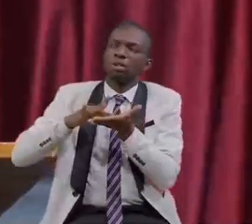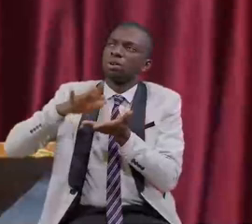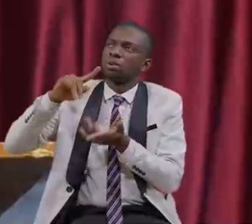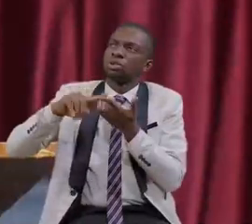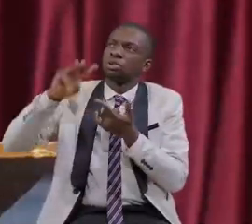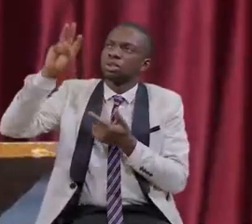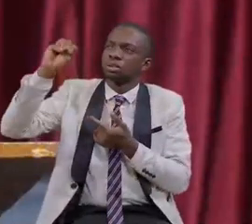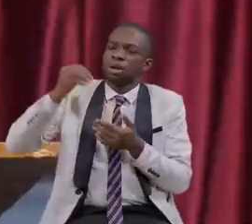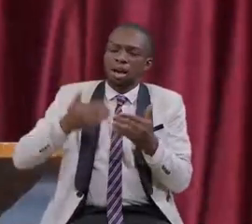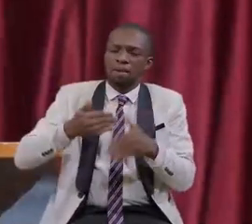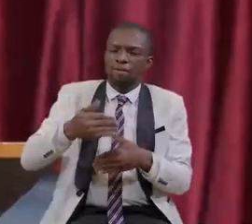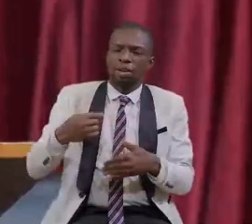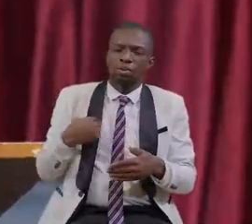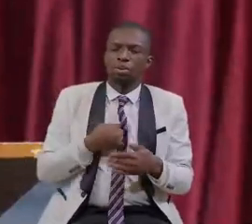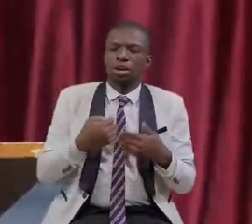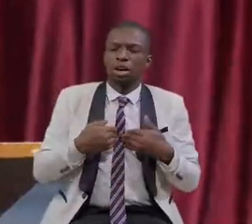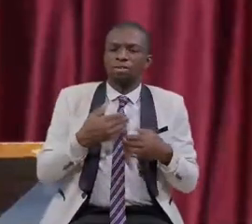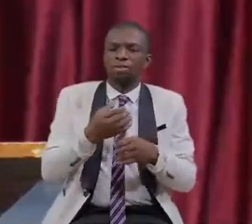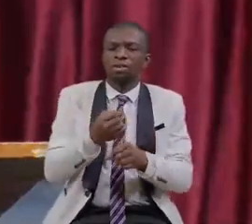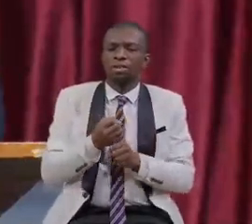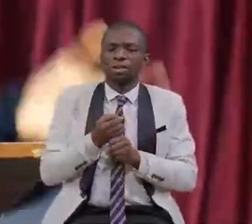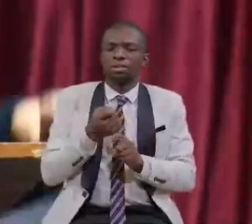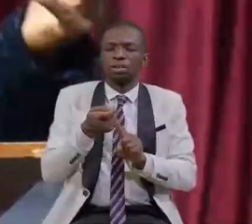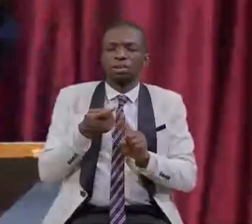Après avoir reçu du Seigneur,